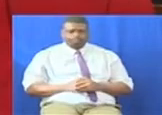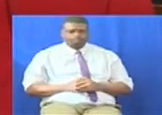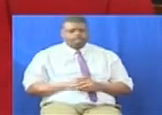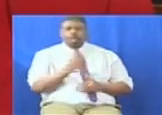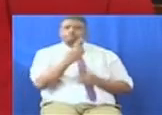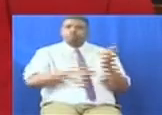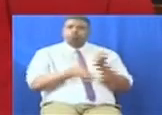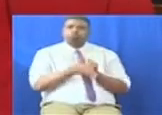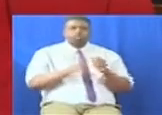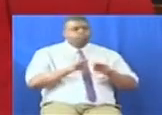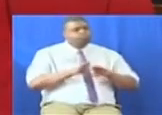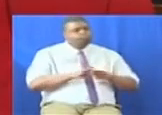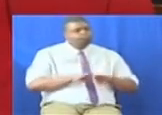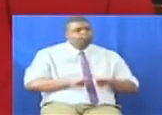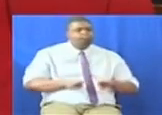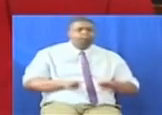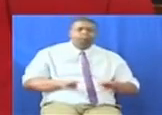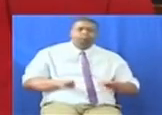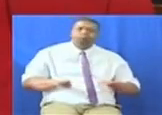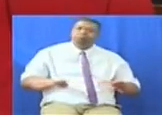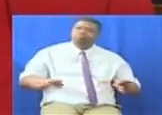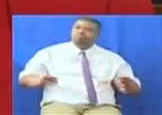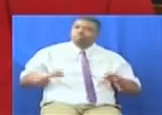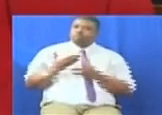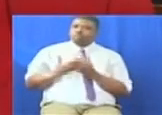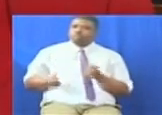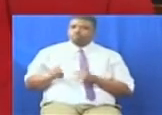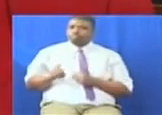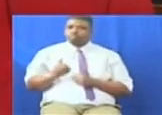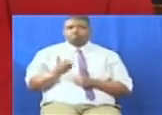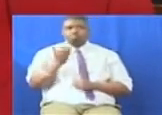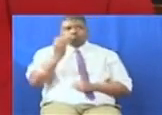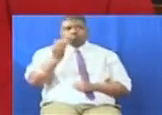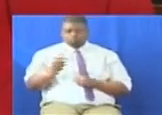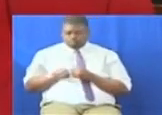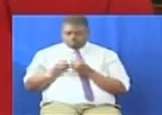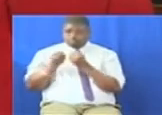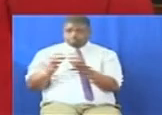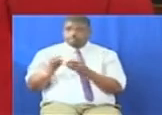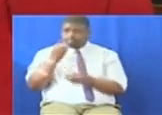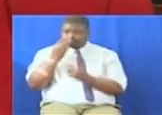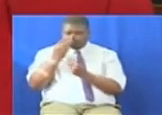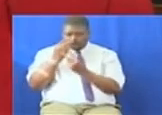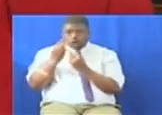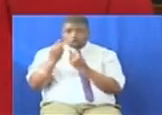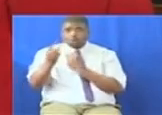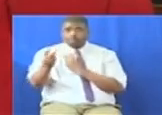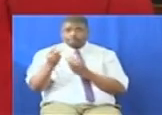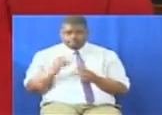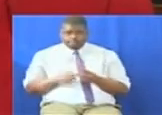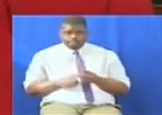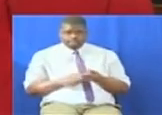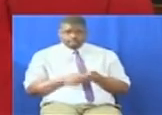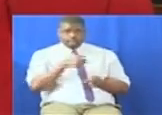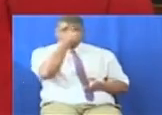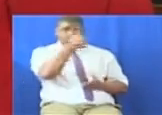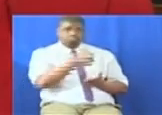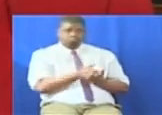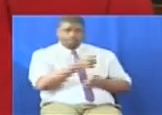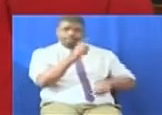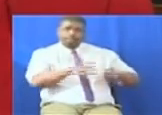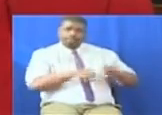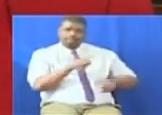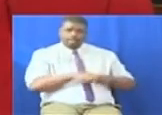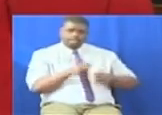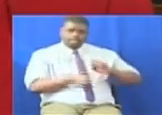Alitulia kwa sababu ya Mungu kumjalia maono ya kuona mbali, na kaamua kupambana na